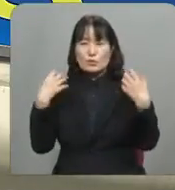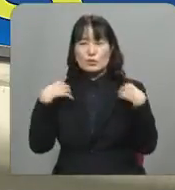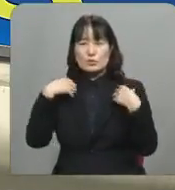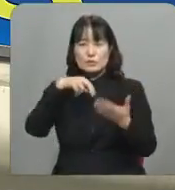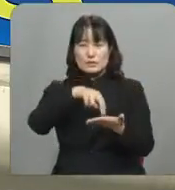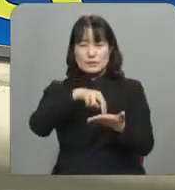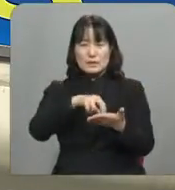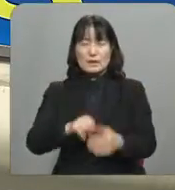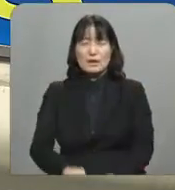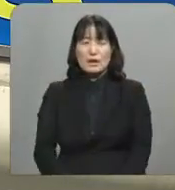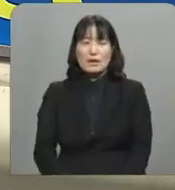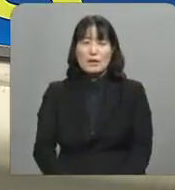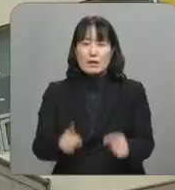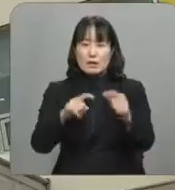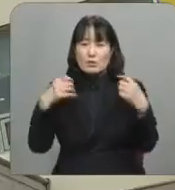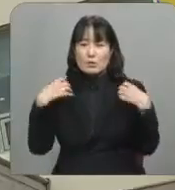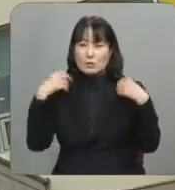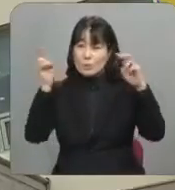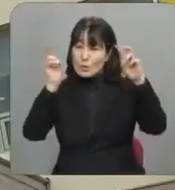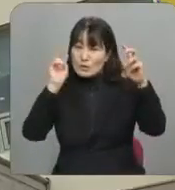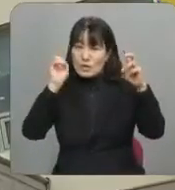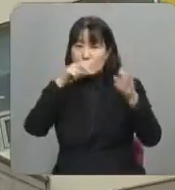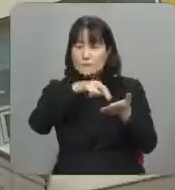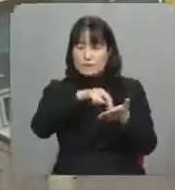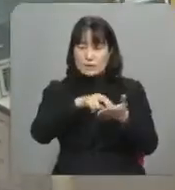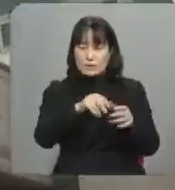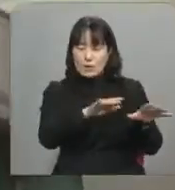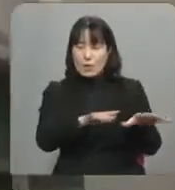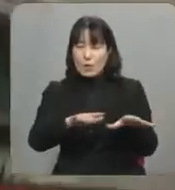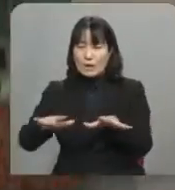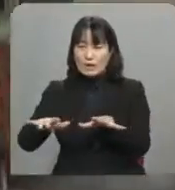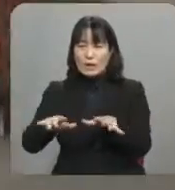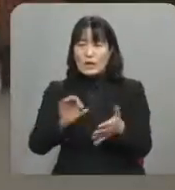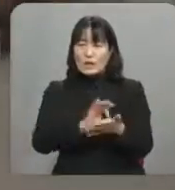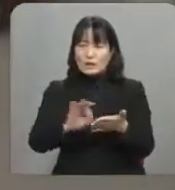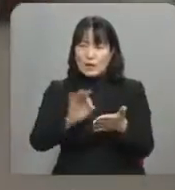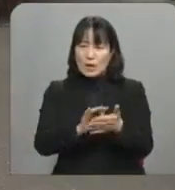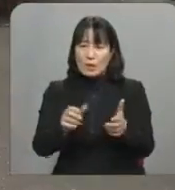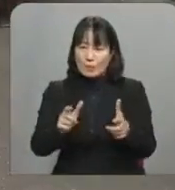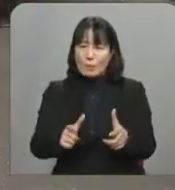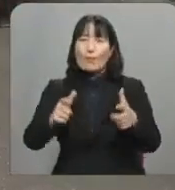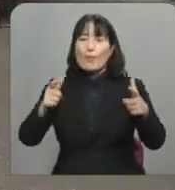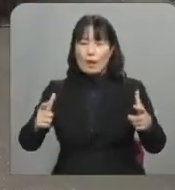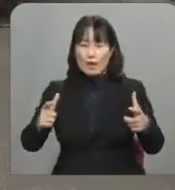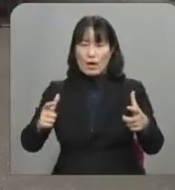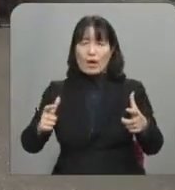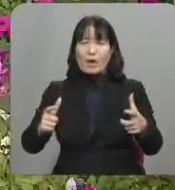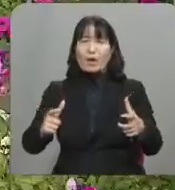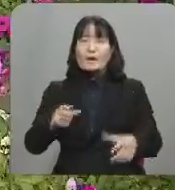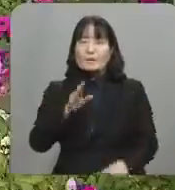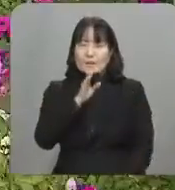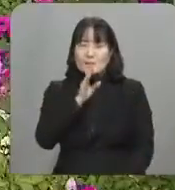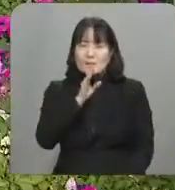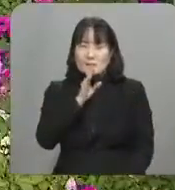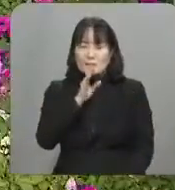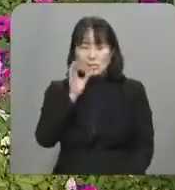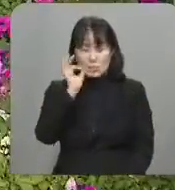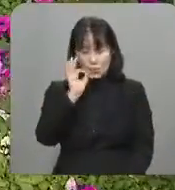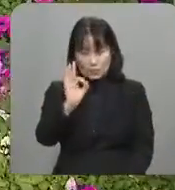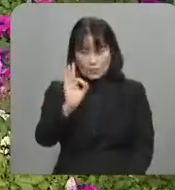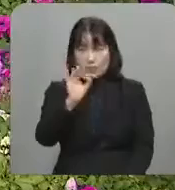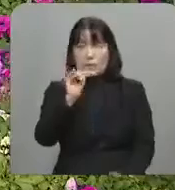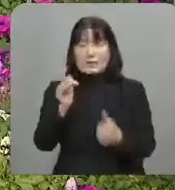입장입니다. 고성군은 건설사 측이 공유수면 점용 면적을 초과한 점 등은 일단 사실인 것으로